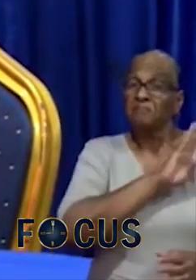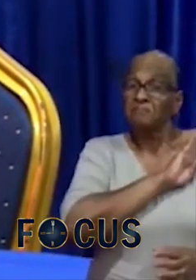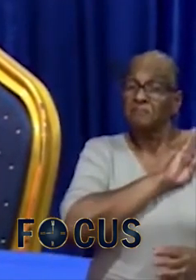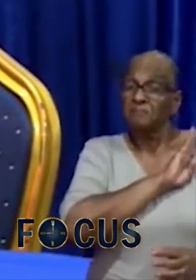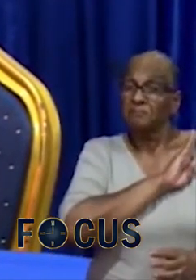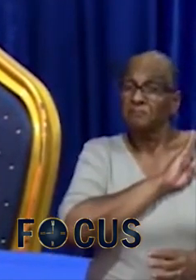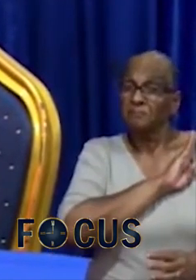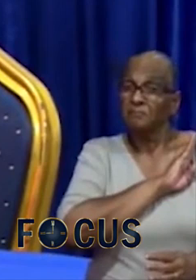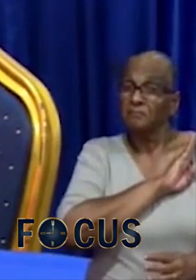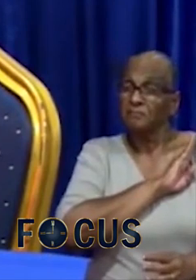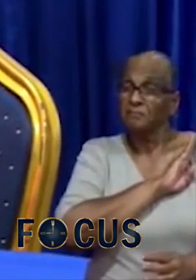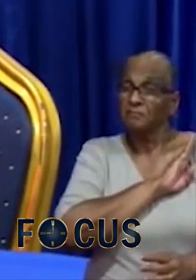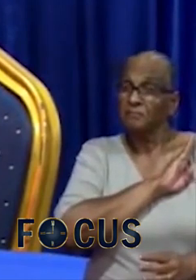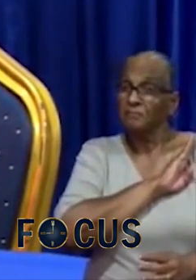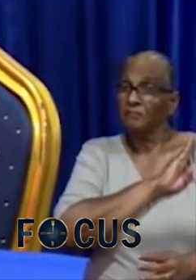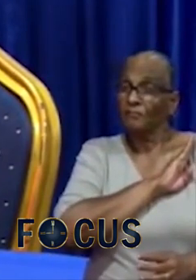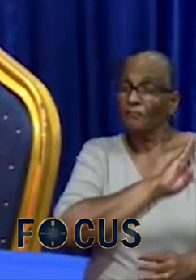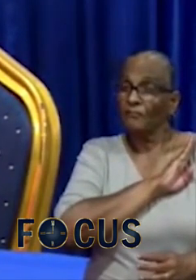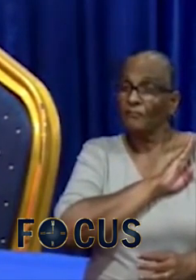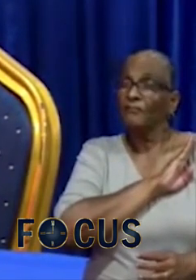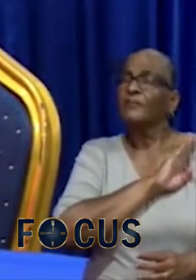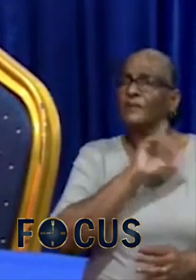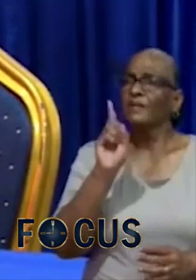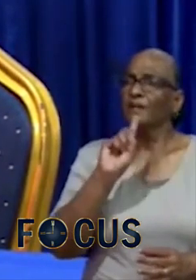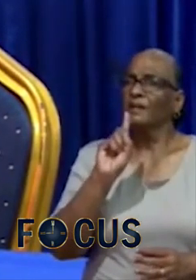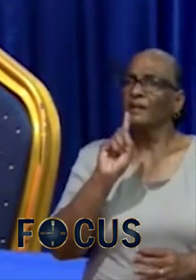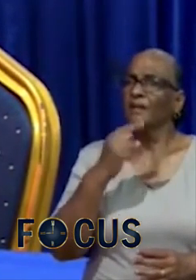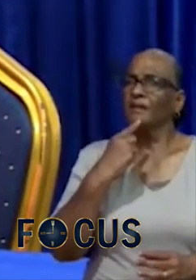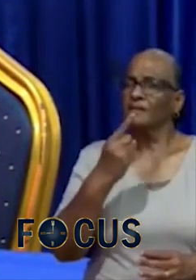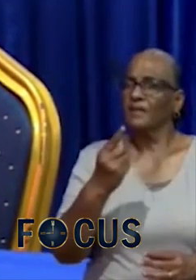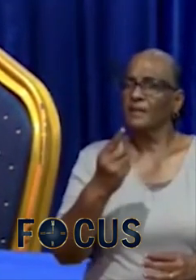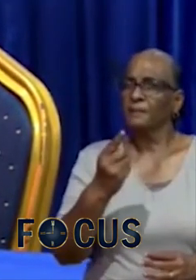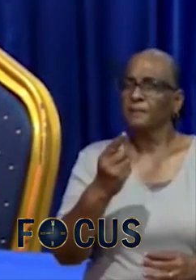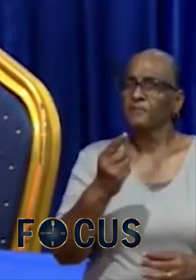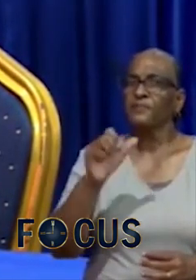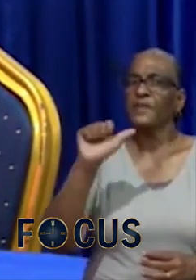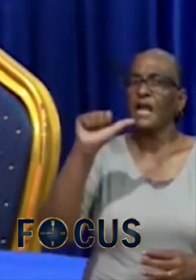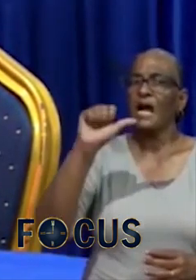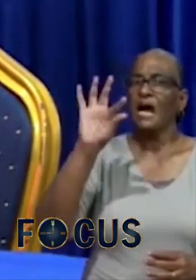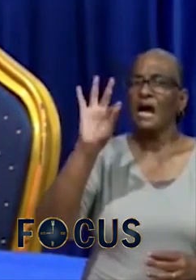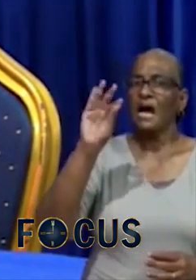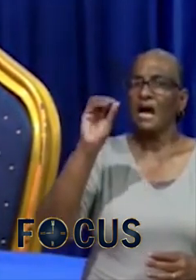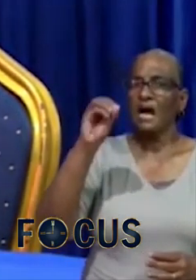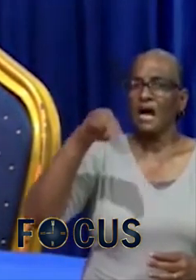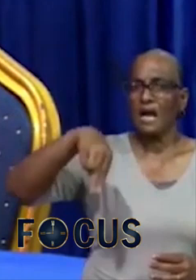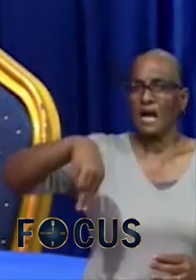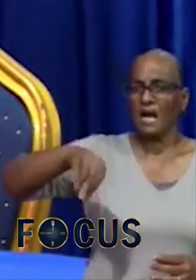vraag ik dat, nee, ik moet dus dat nog aangeven van Achoni.